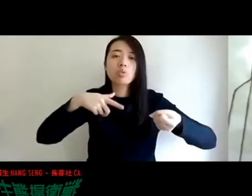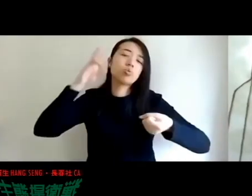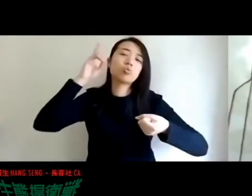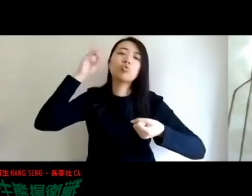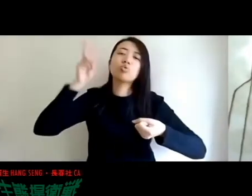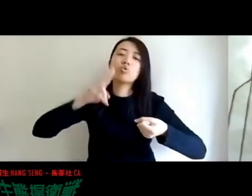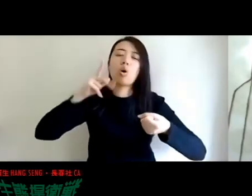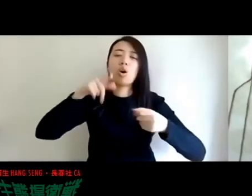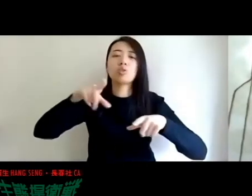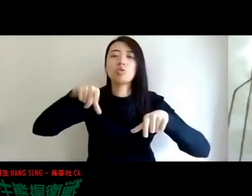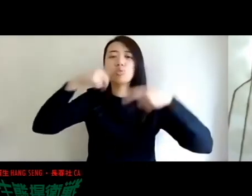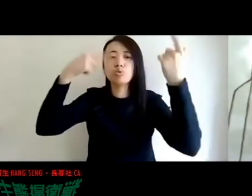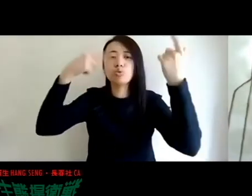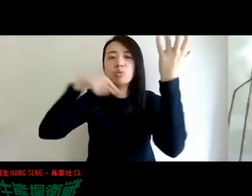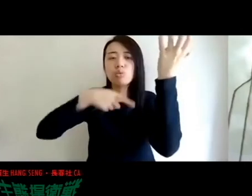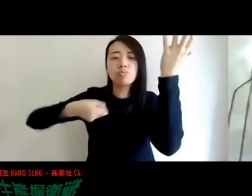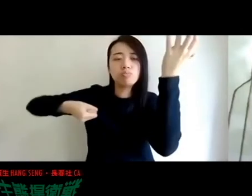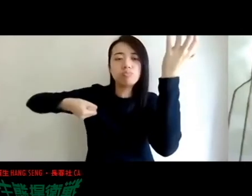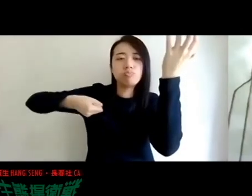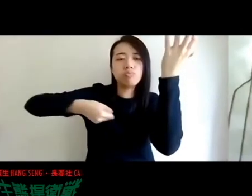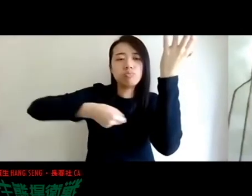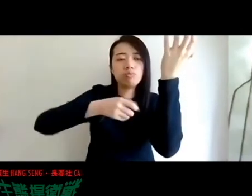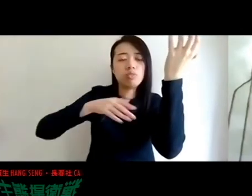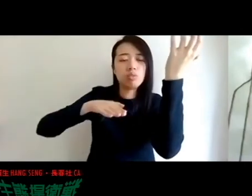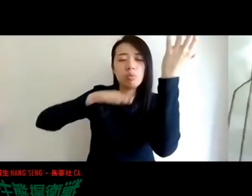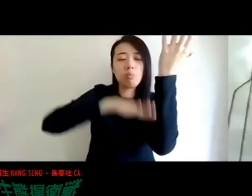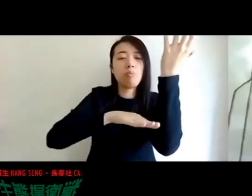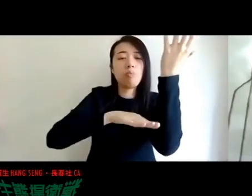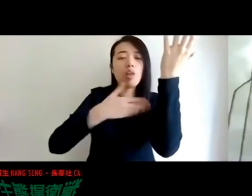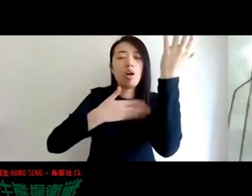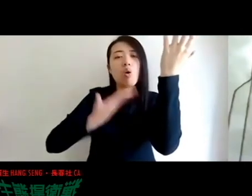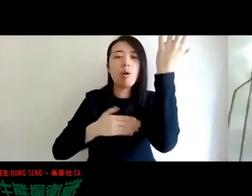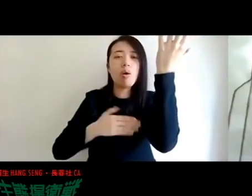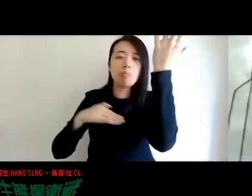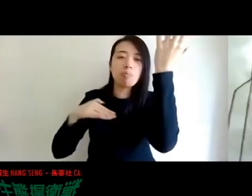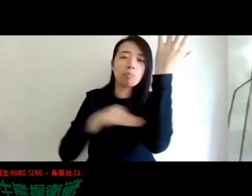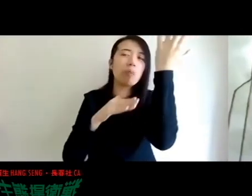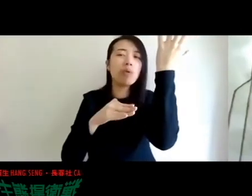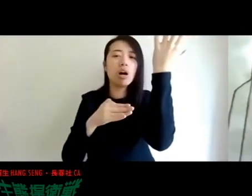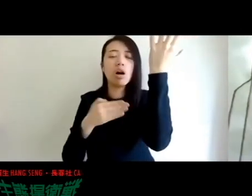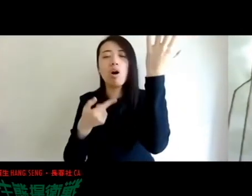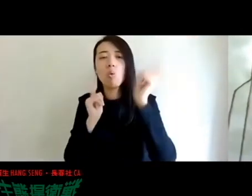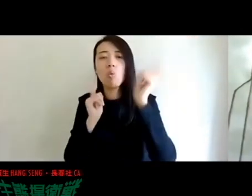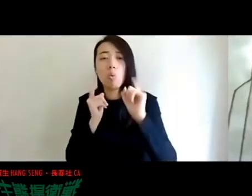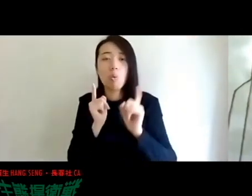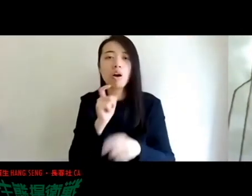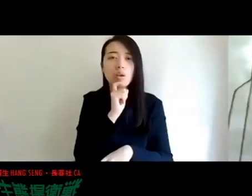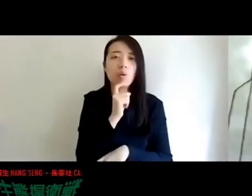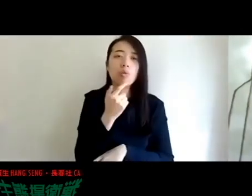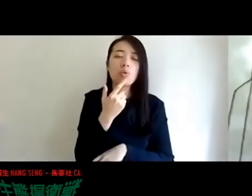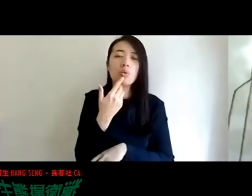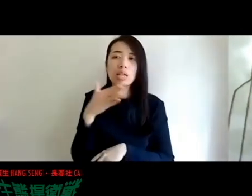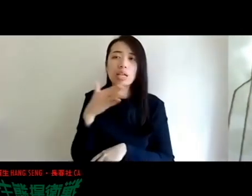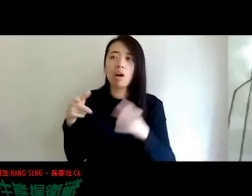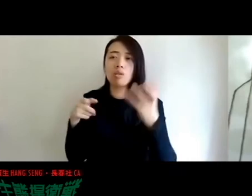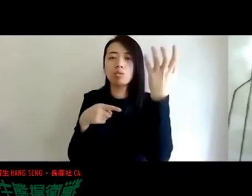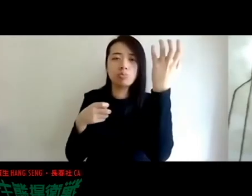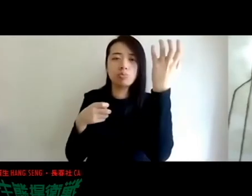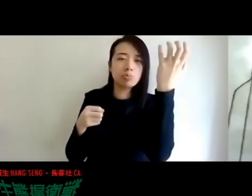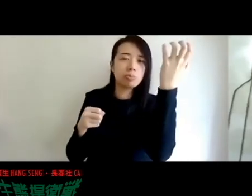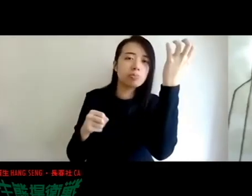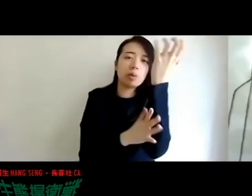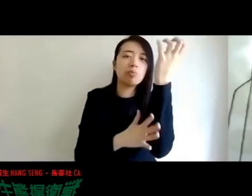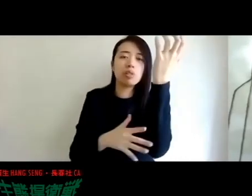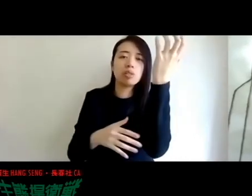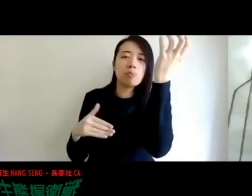樹下面，它會很容易撞到那棵樹，或者有些不同的東西去撞到那棵樹，都會令到